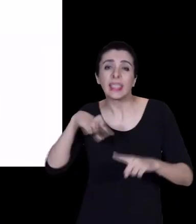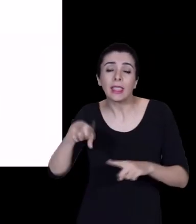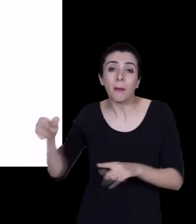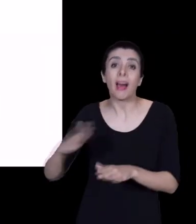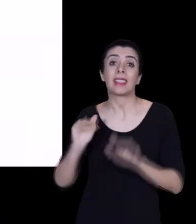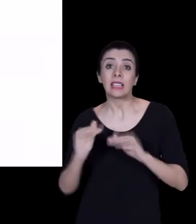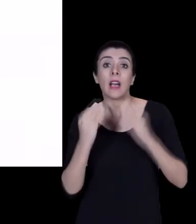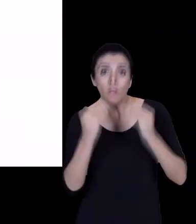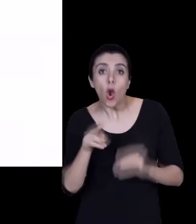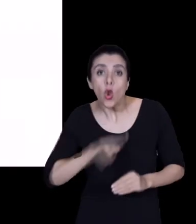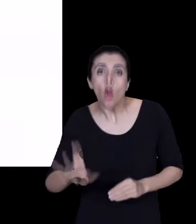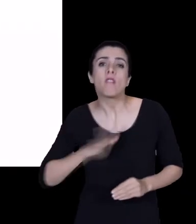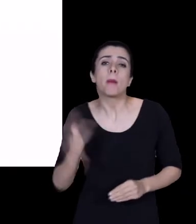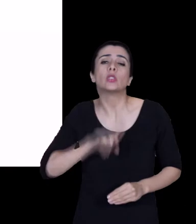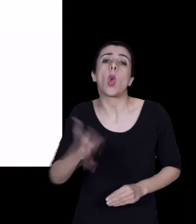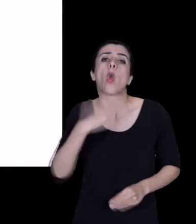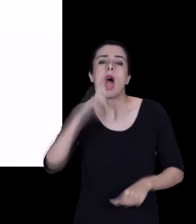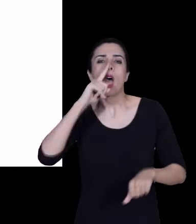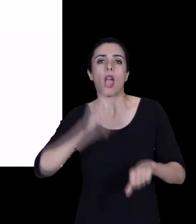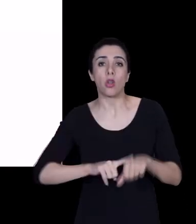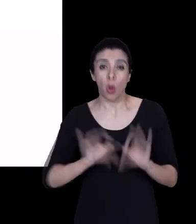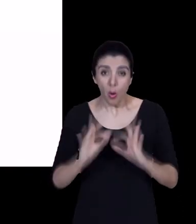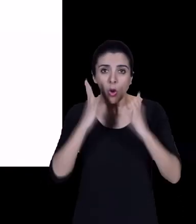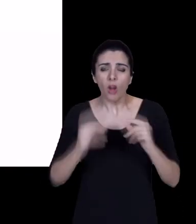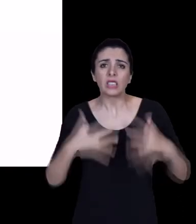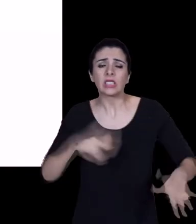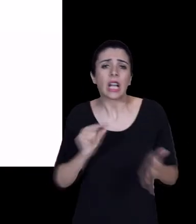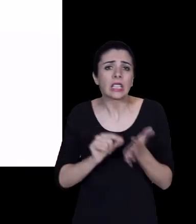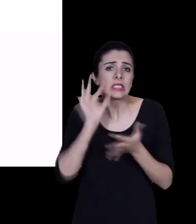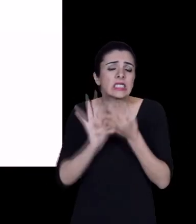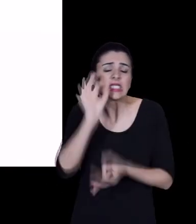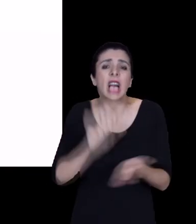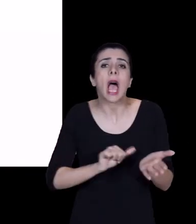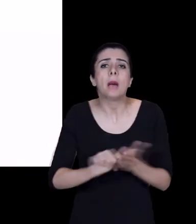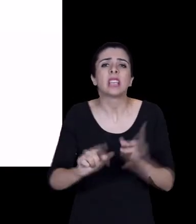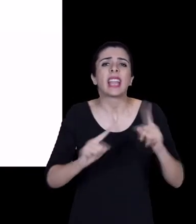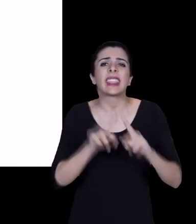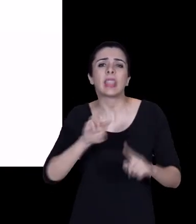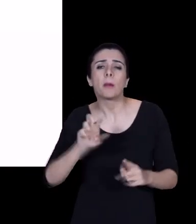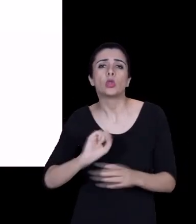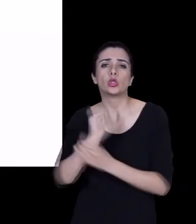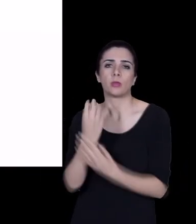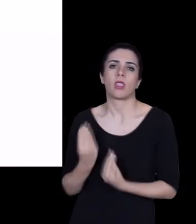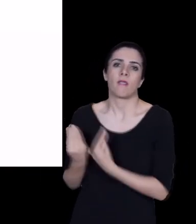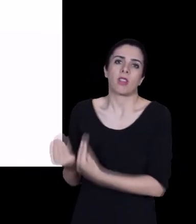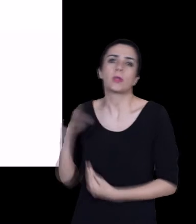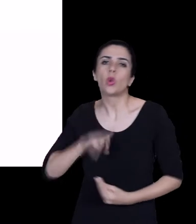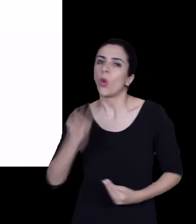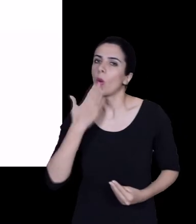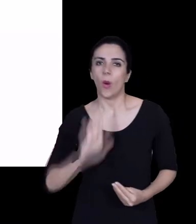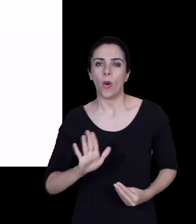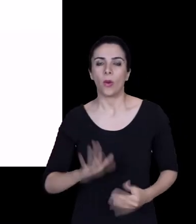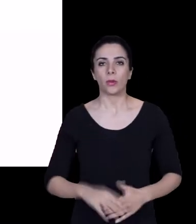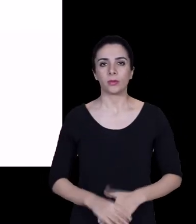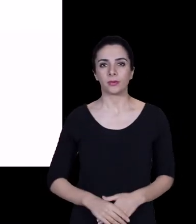olmadığına inandırıldı. Böylece sakatlar tıbbın uzmanlığına teslim edildi. Animasyon çizimde sağ bacağının diziden